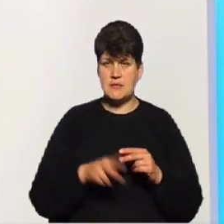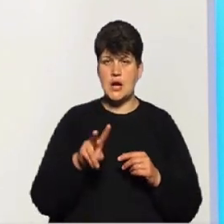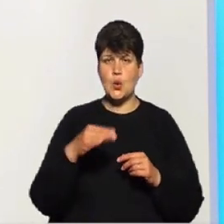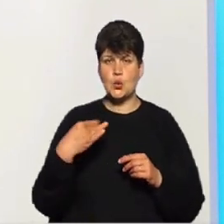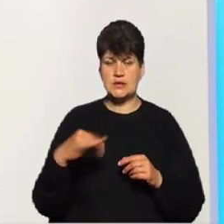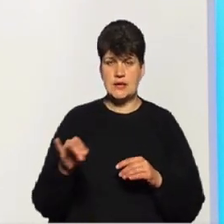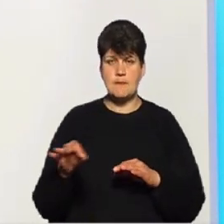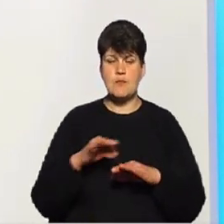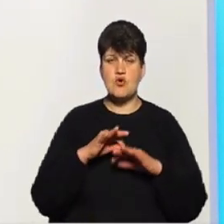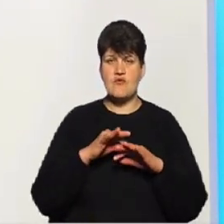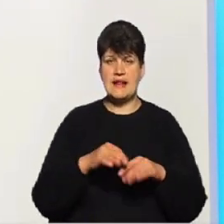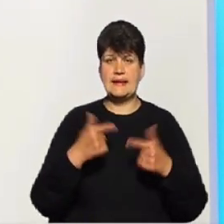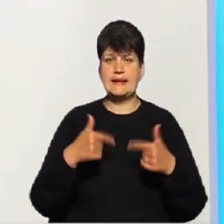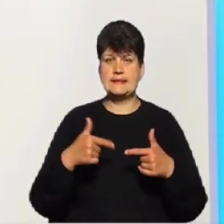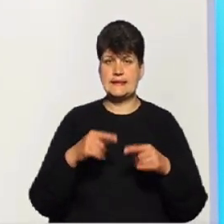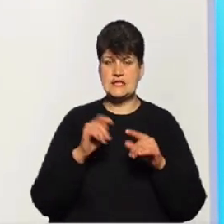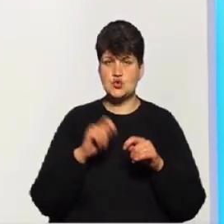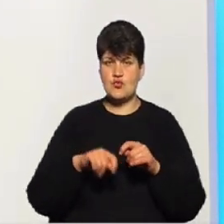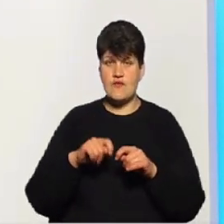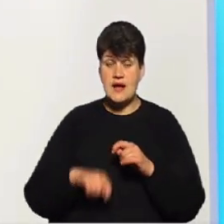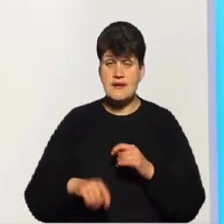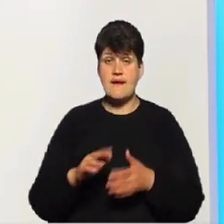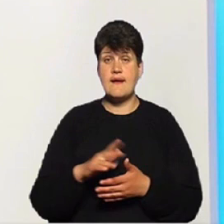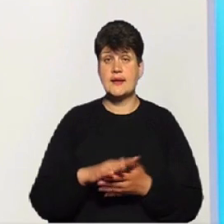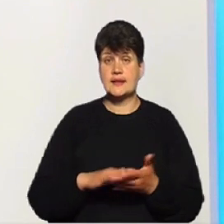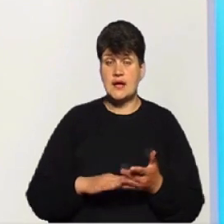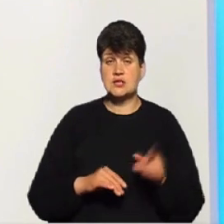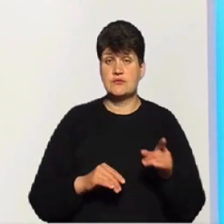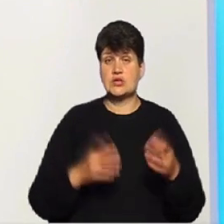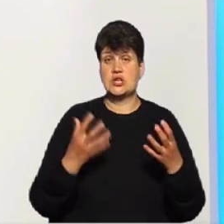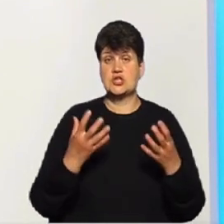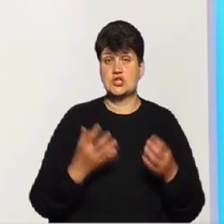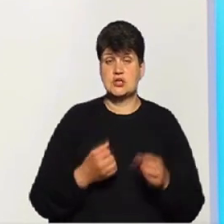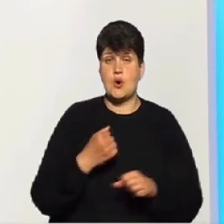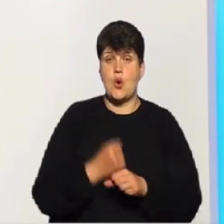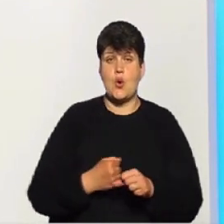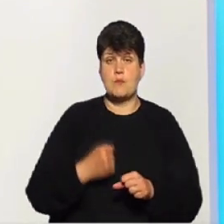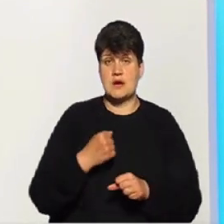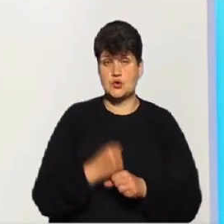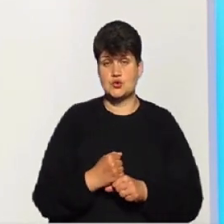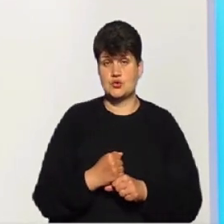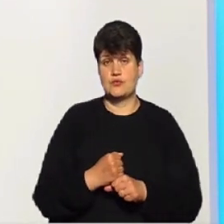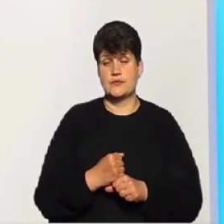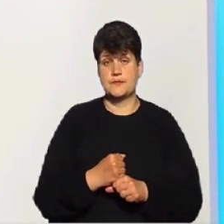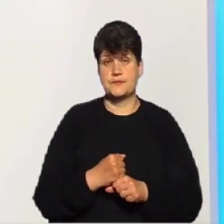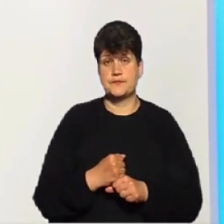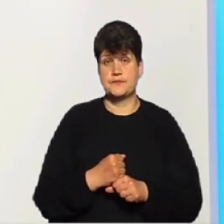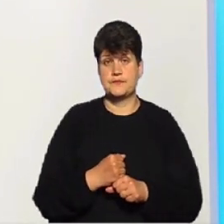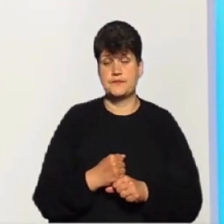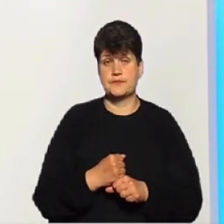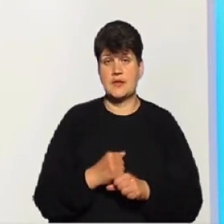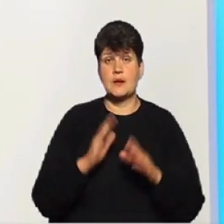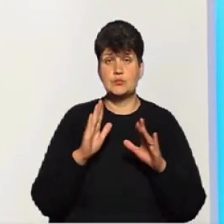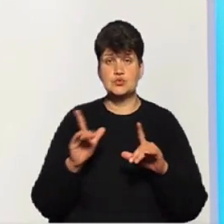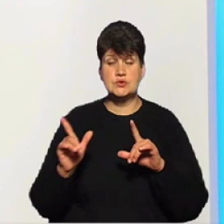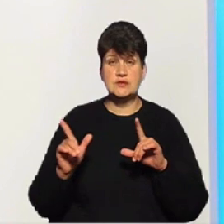лютому провели саме тестування, і далі вони ще доопрацьовують, а саме буде